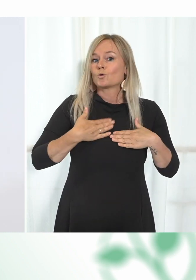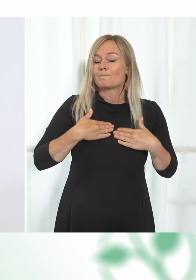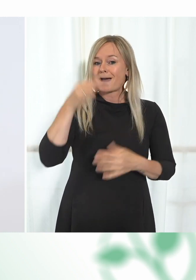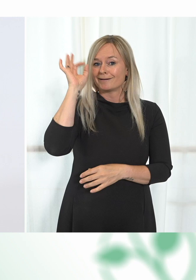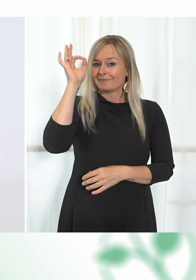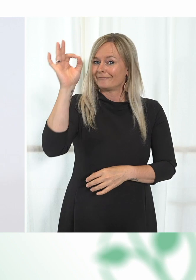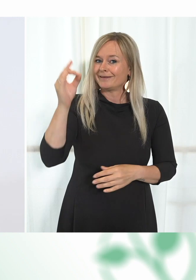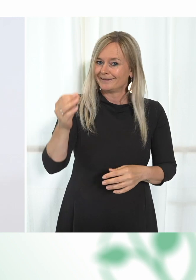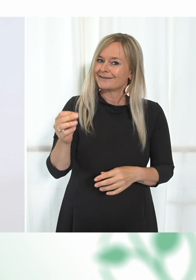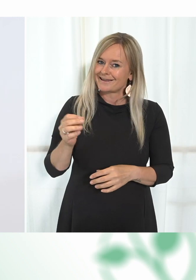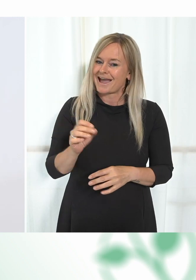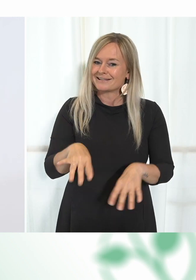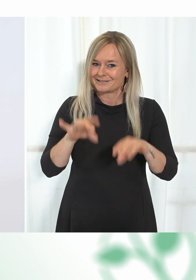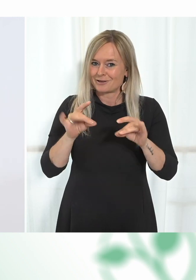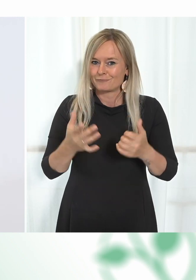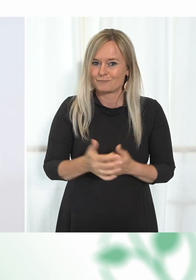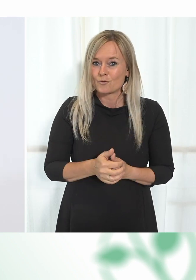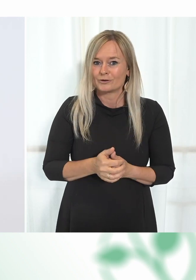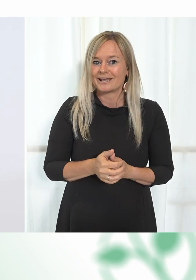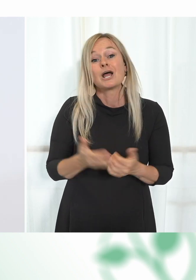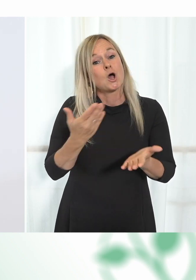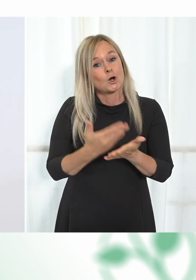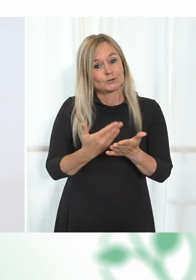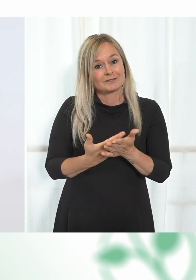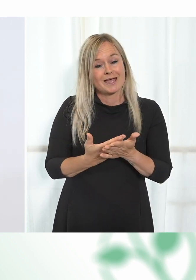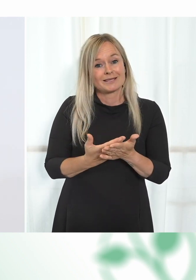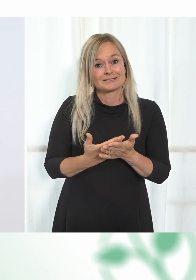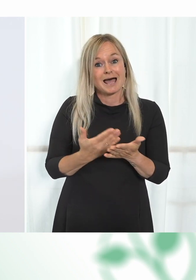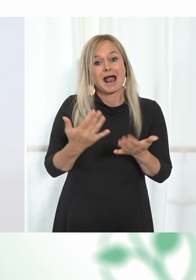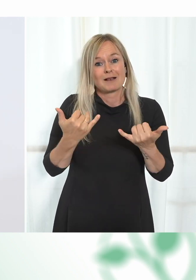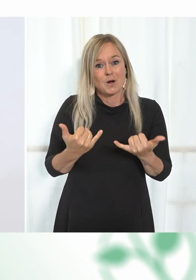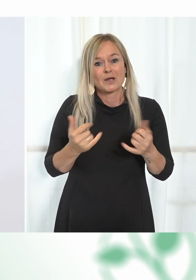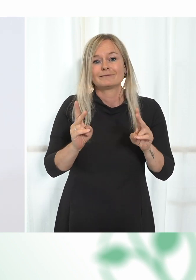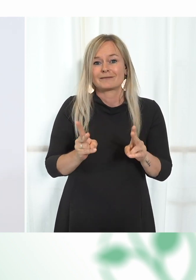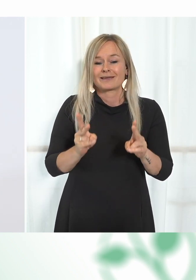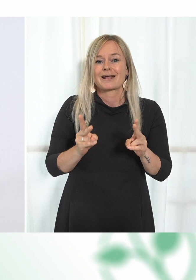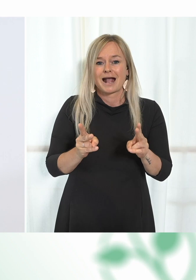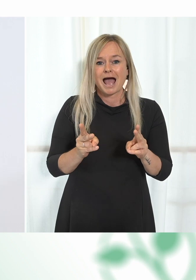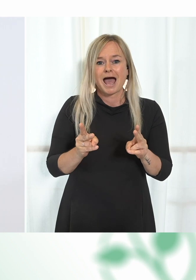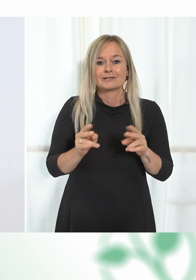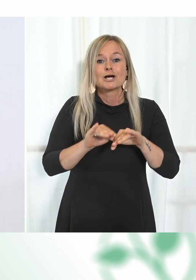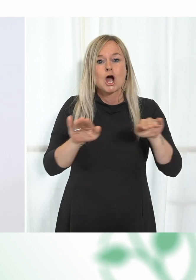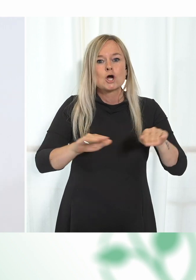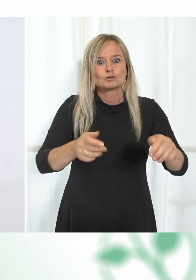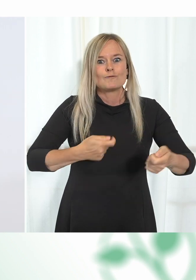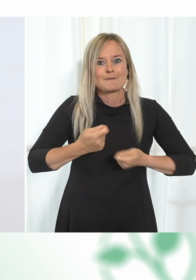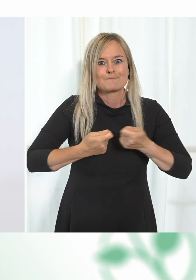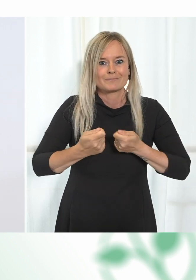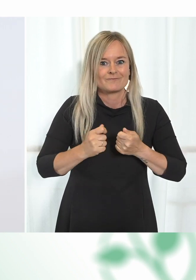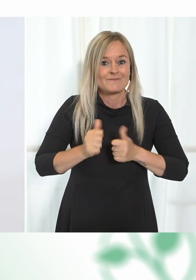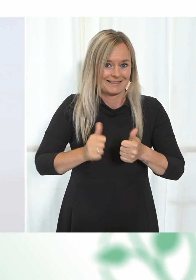hat Österreich heute 12 Medaillen bei Großereignissen im Paraschwimmen mehr. Das heißt, man sieht, wenn man diesen ersten Schritt macht, dann kann da ganz